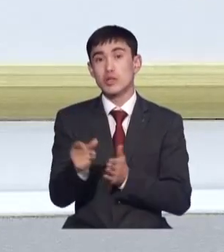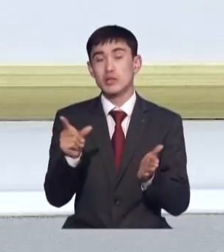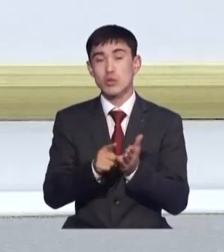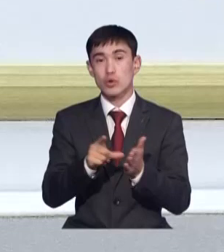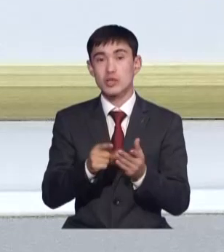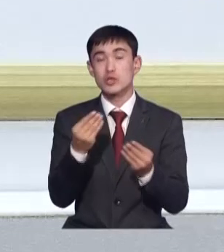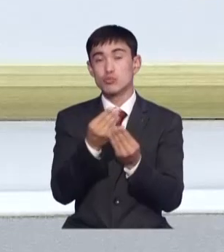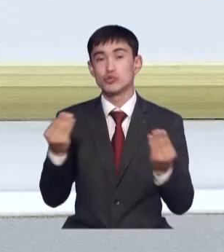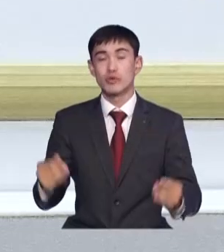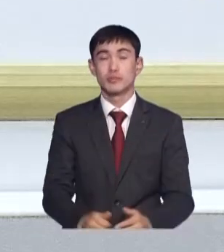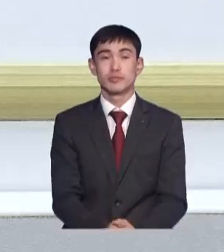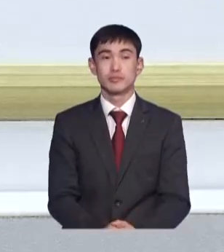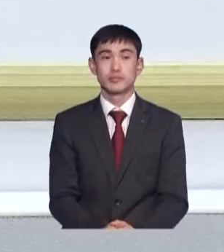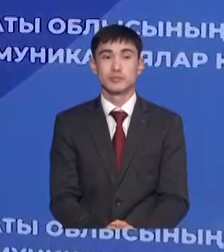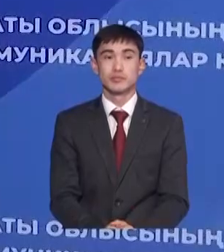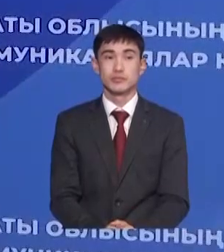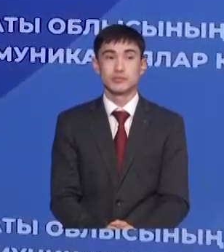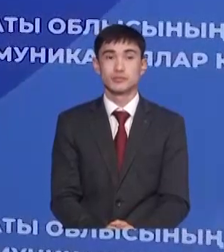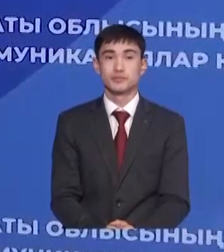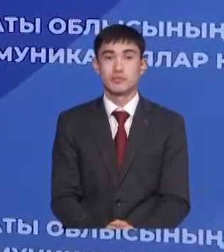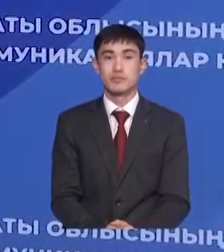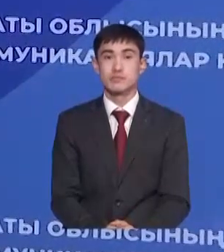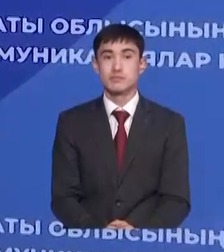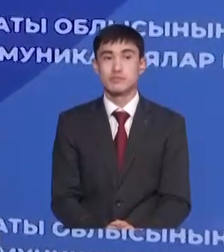уплаты налога на имущество.